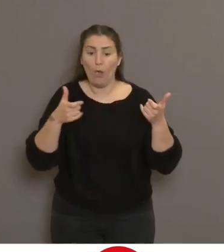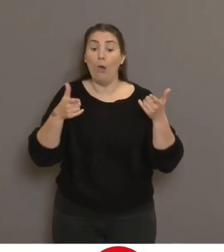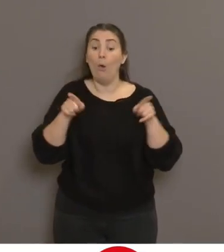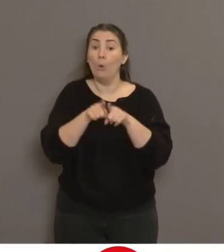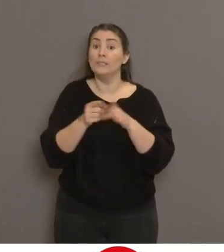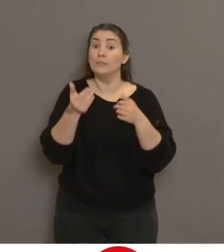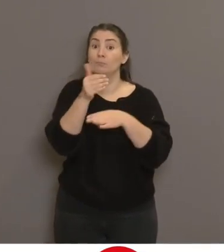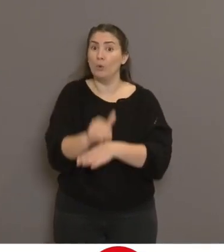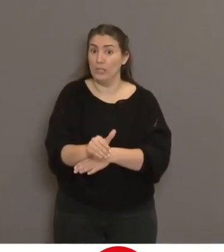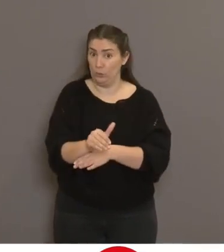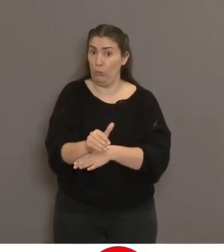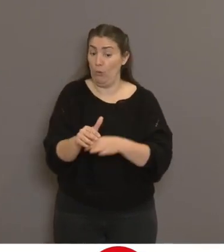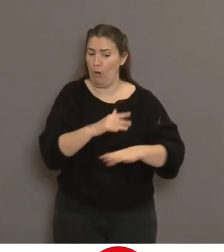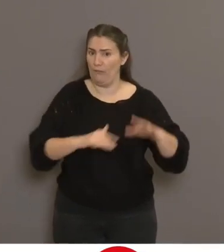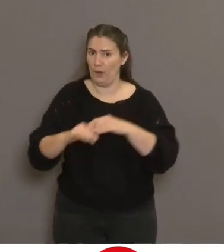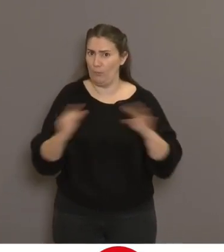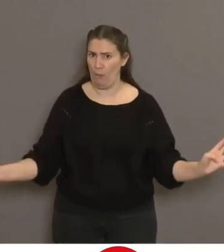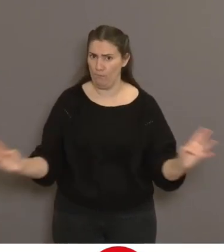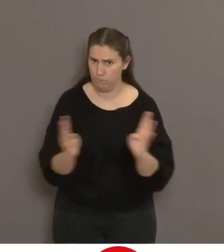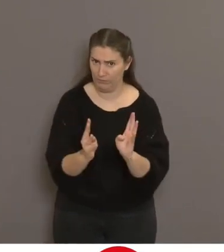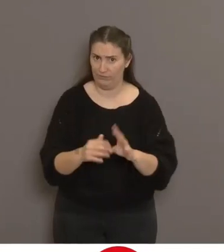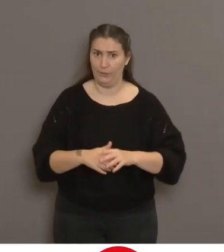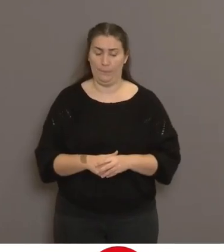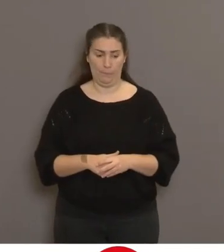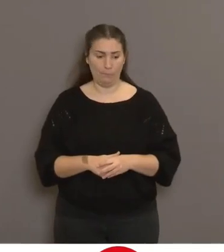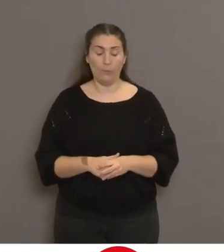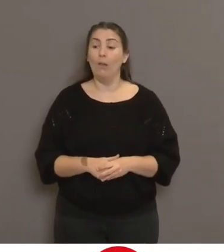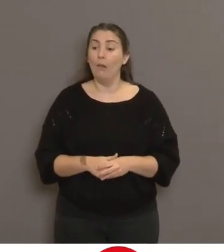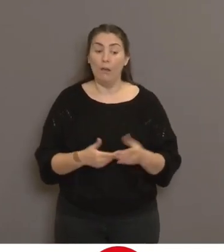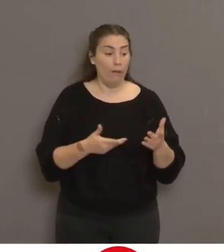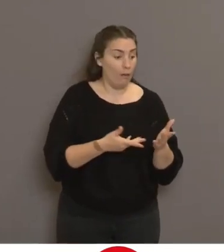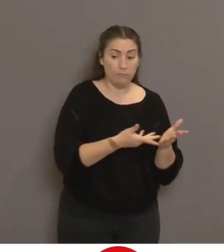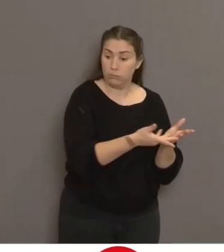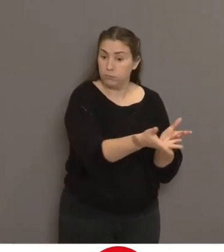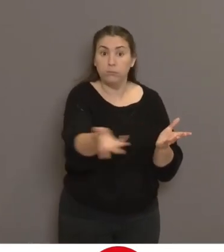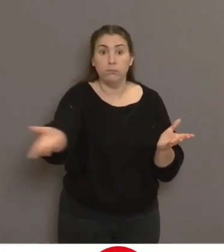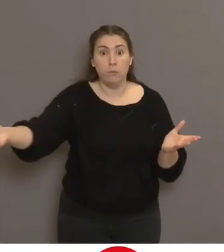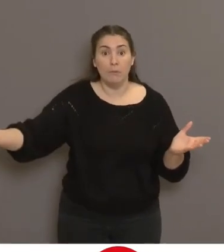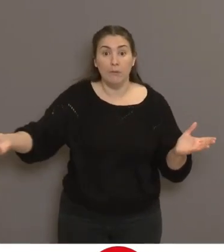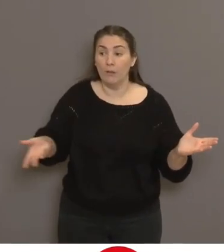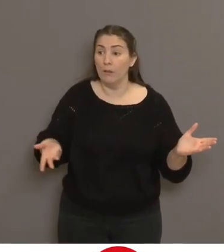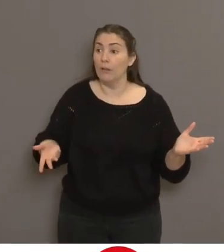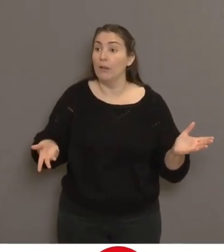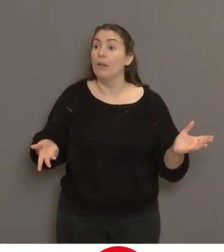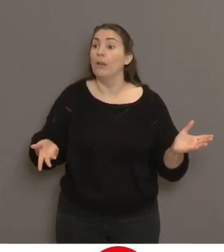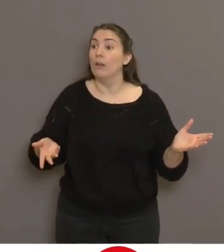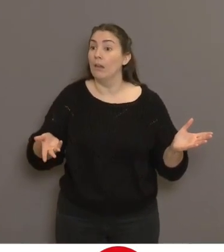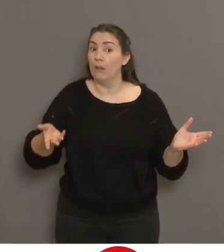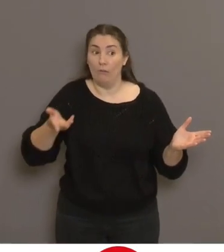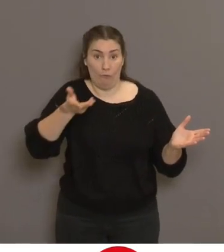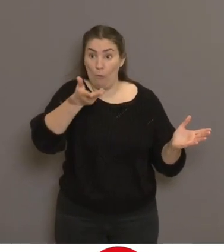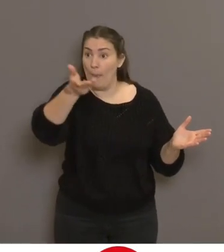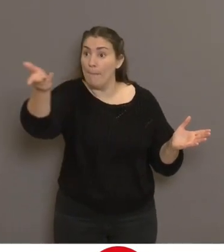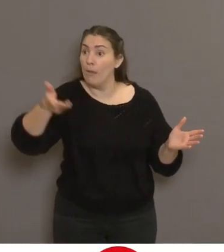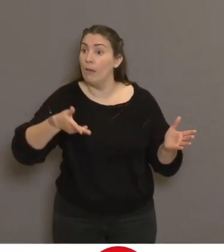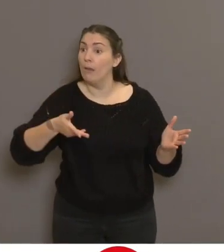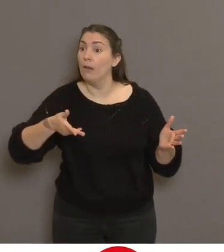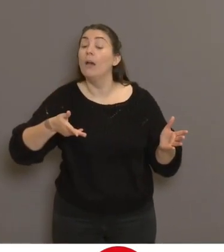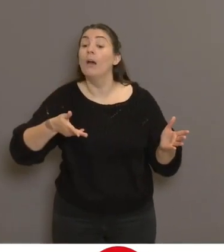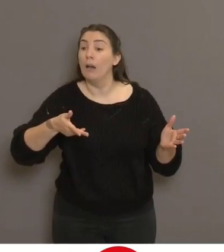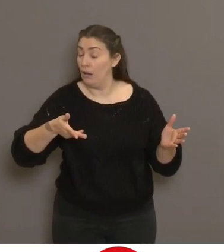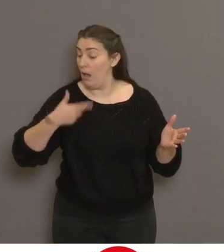La commission départementale rassemble les divers acteurs. Avez-vous, de même, associé chasseurs, associations